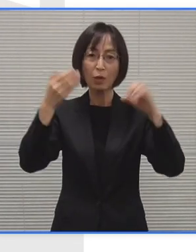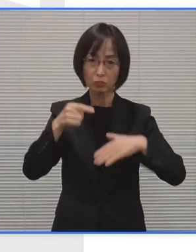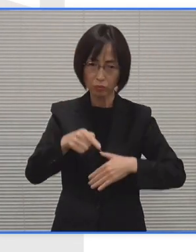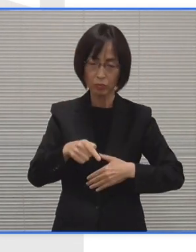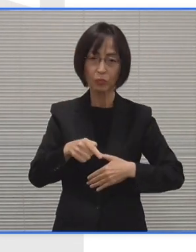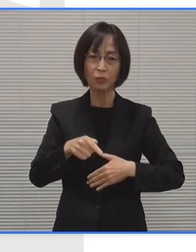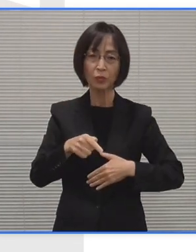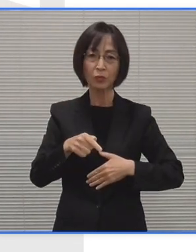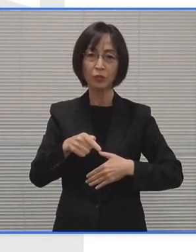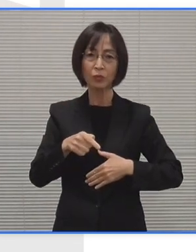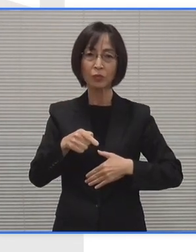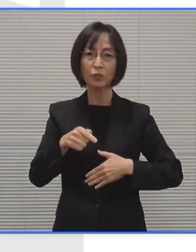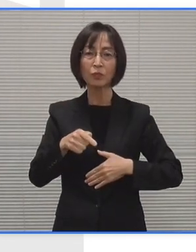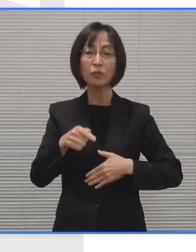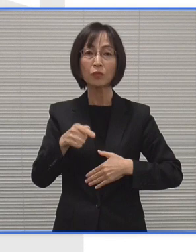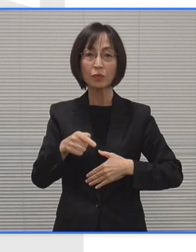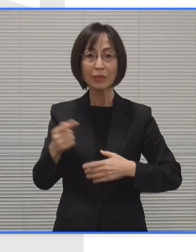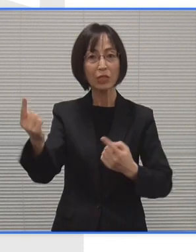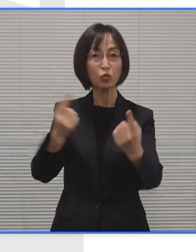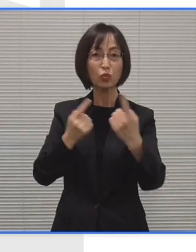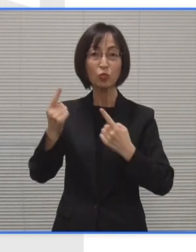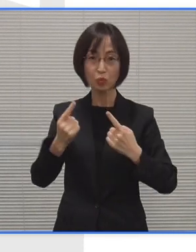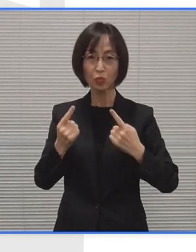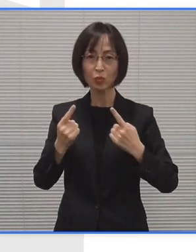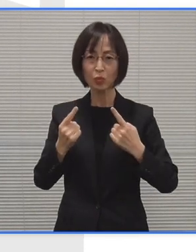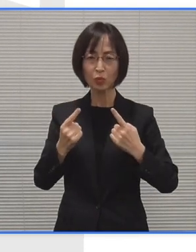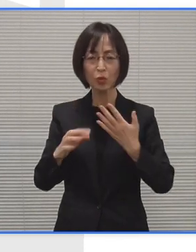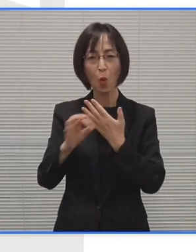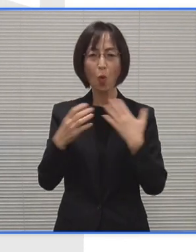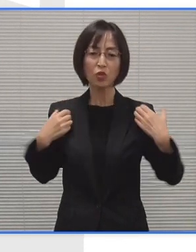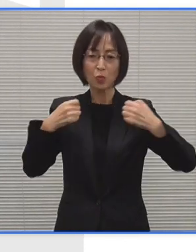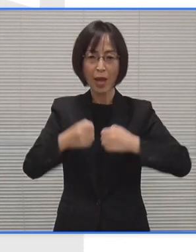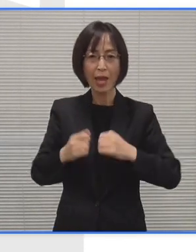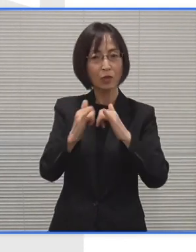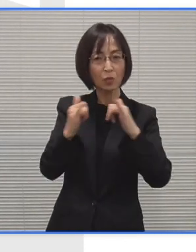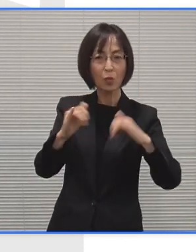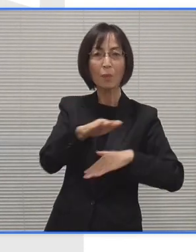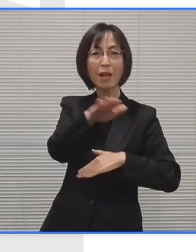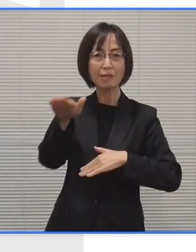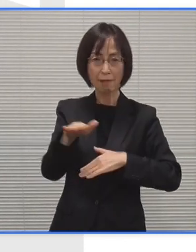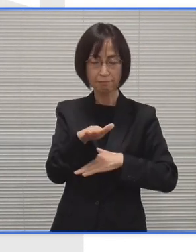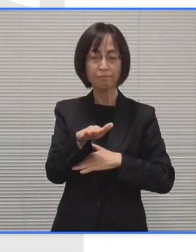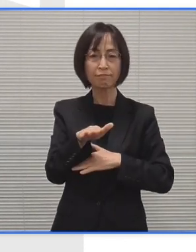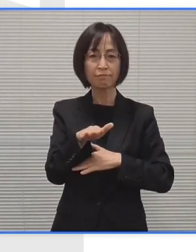でに来られるコスプレイヤーの皆様っていうのは本当に